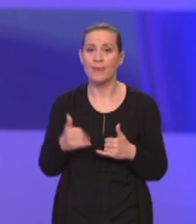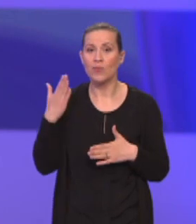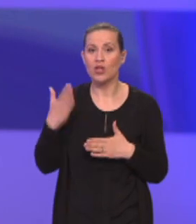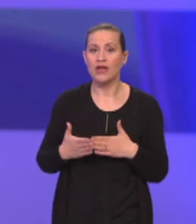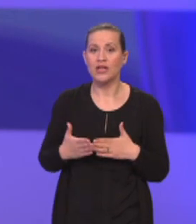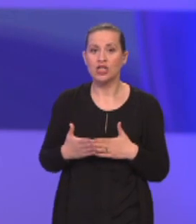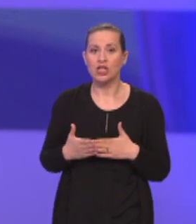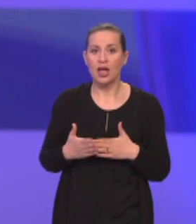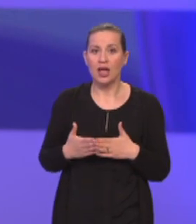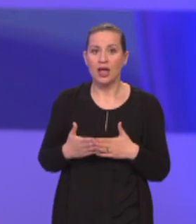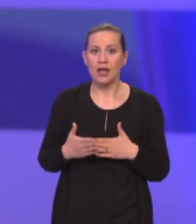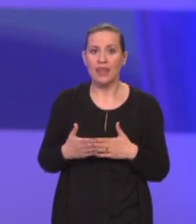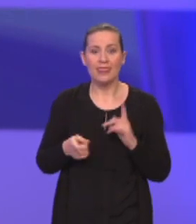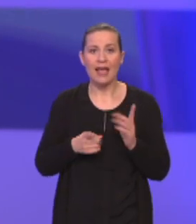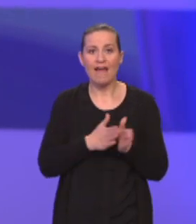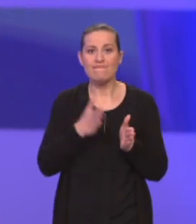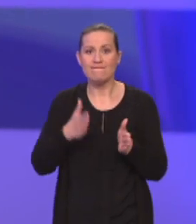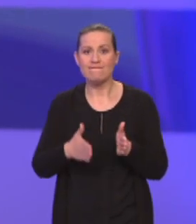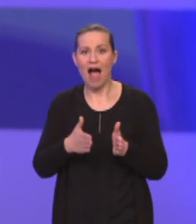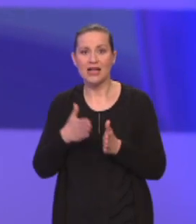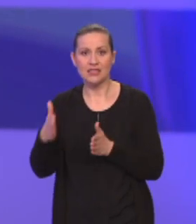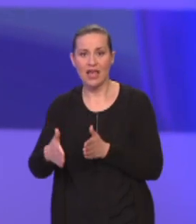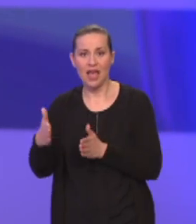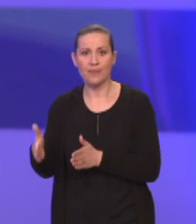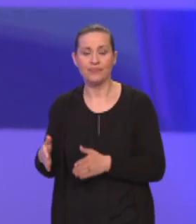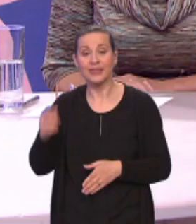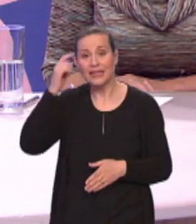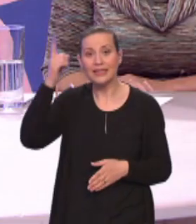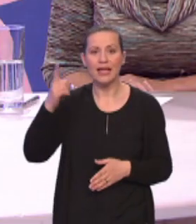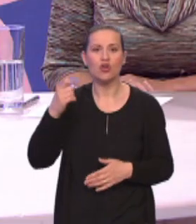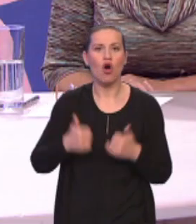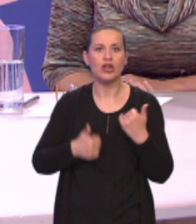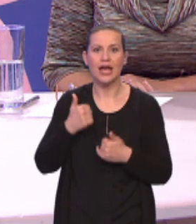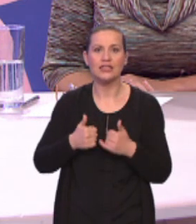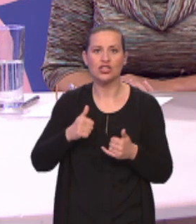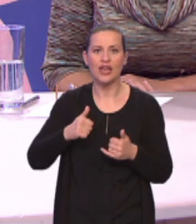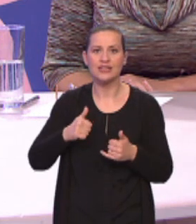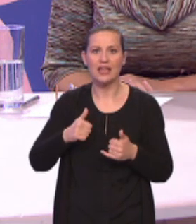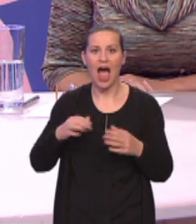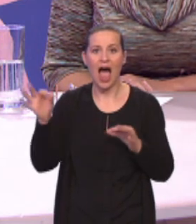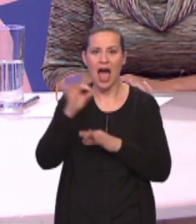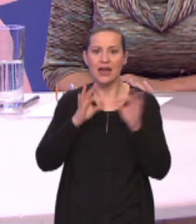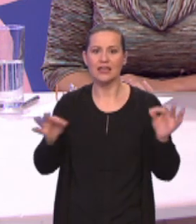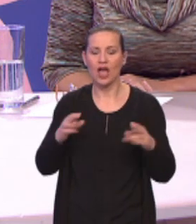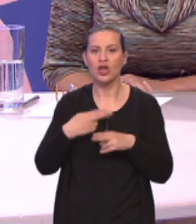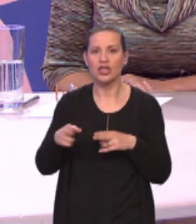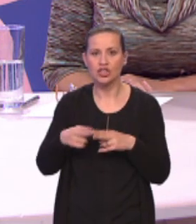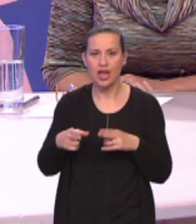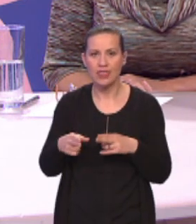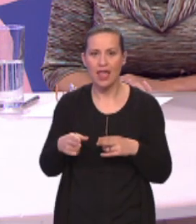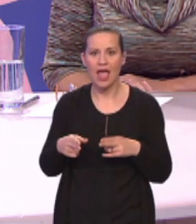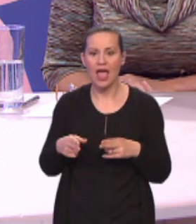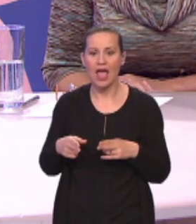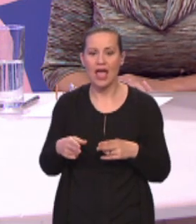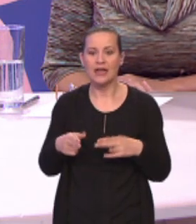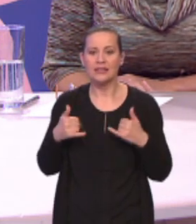smo završili već određene faze u smislu idejno natječaja za za idejno arhitektonsko rješenje, faza izvedbenog